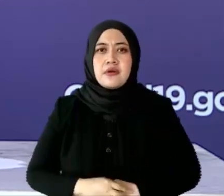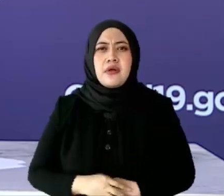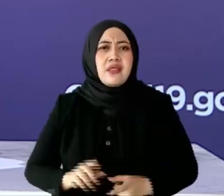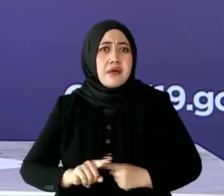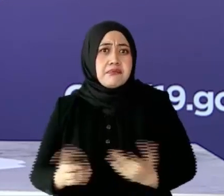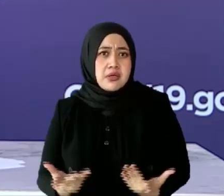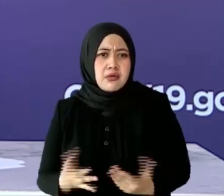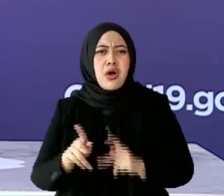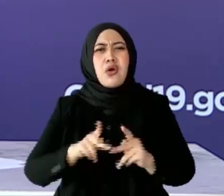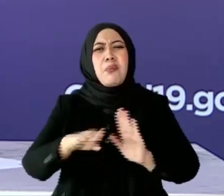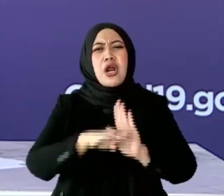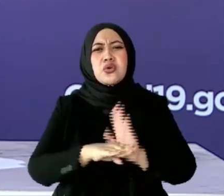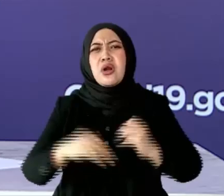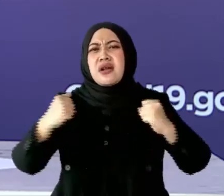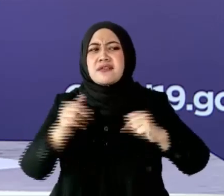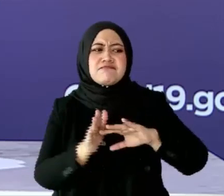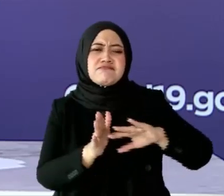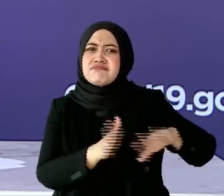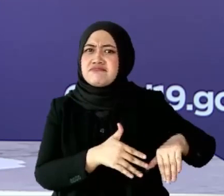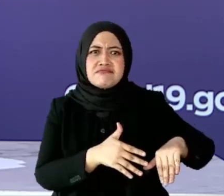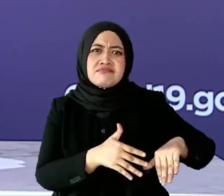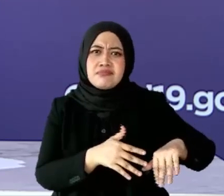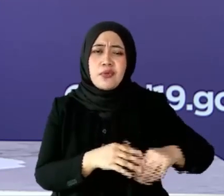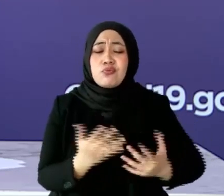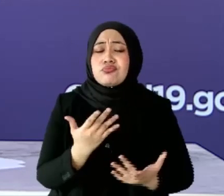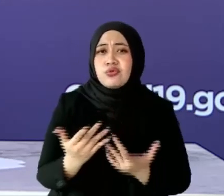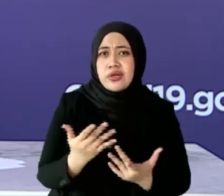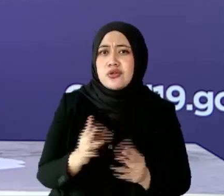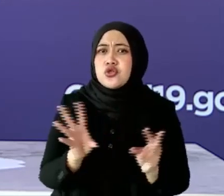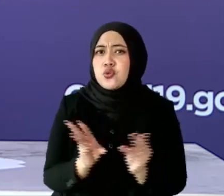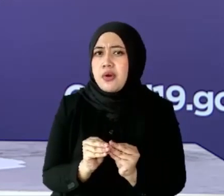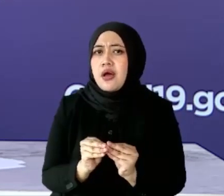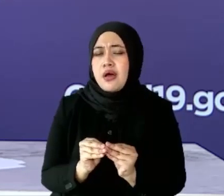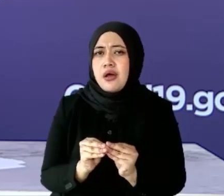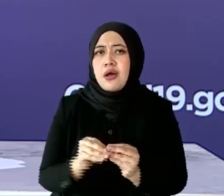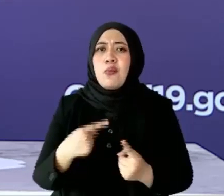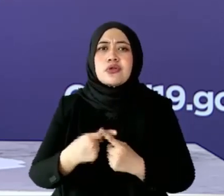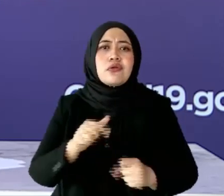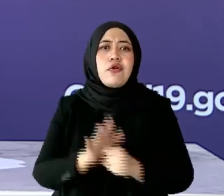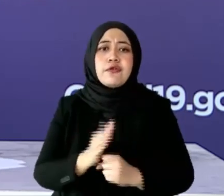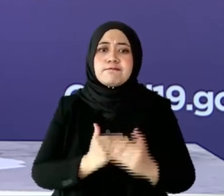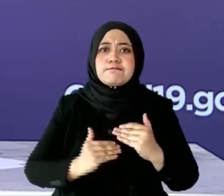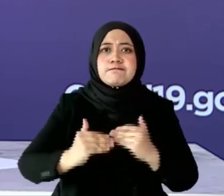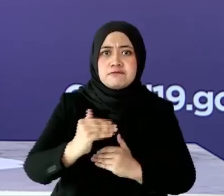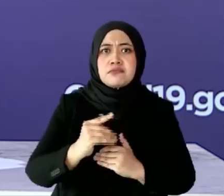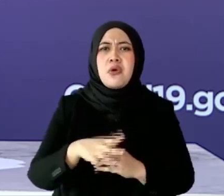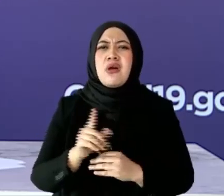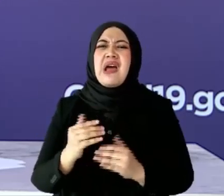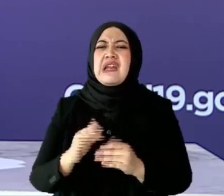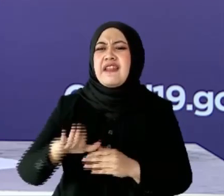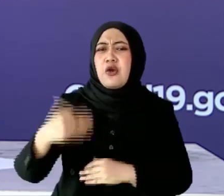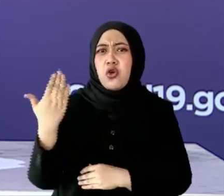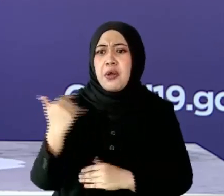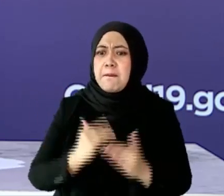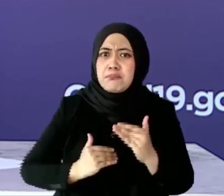kita memilih untuk abai protokol kesehatan, maka bukan tidak mungkin kenaikan pasca Idul Fitri di tahun ini akan lebih tinggi